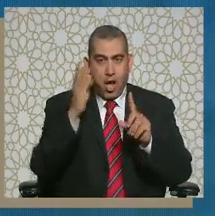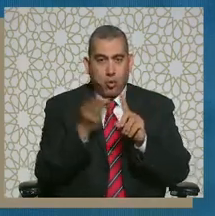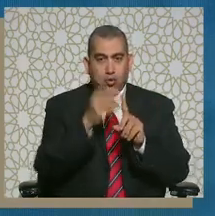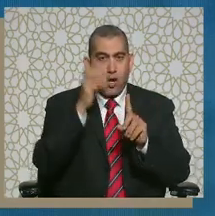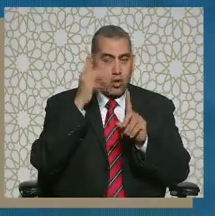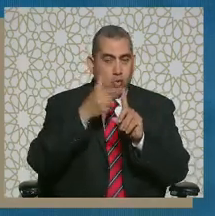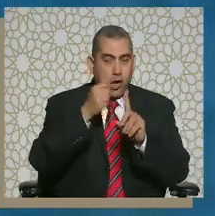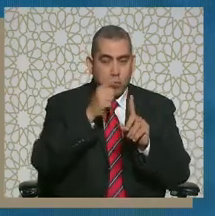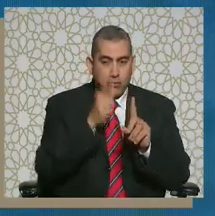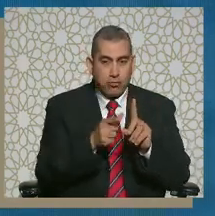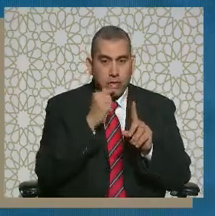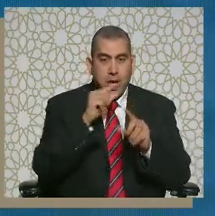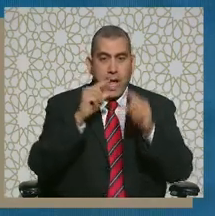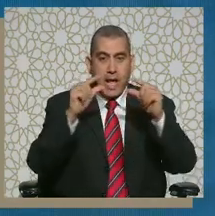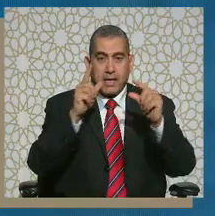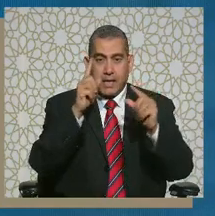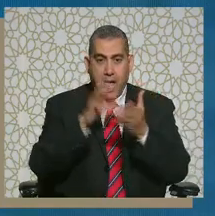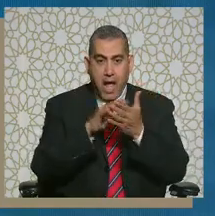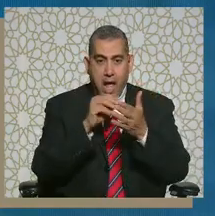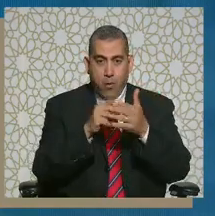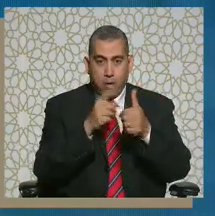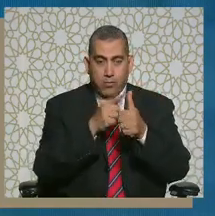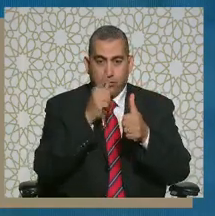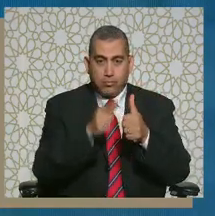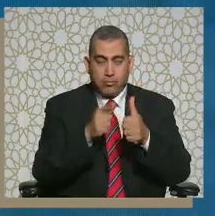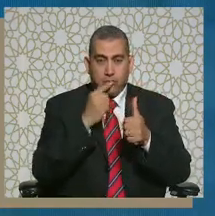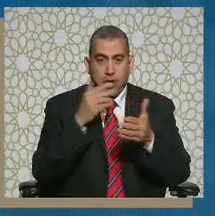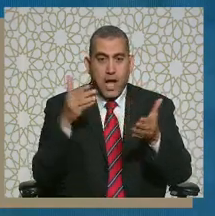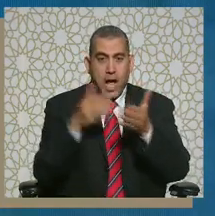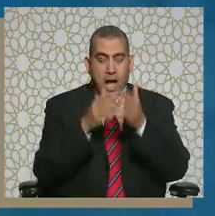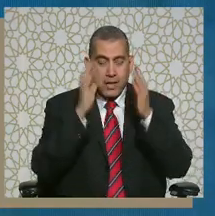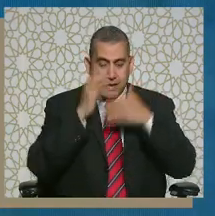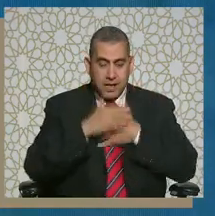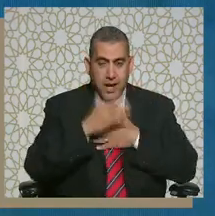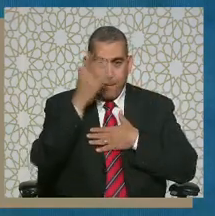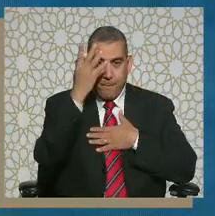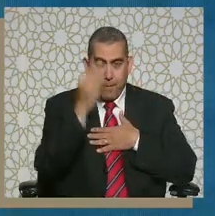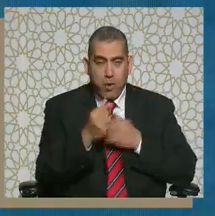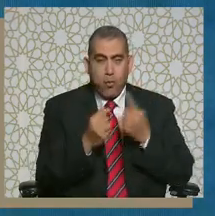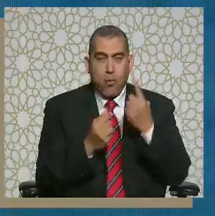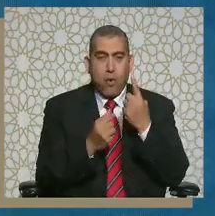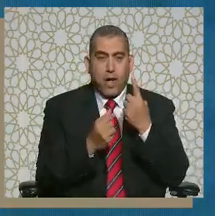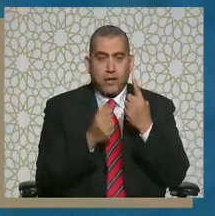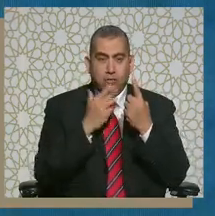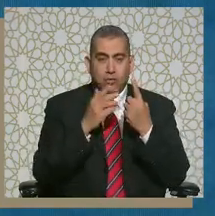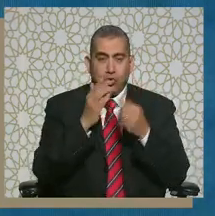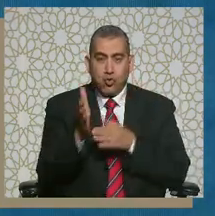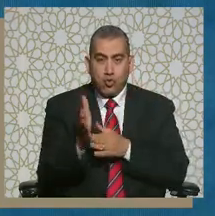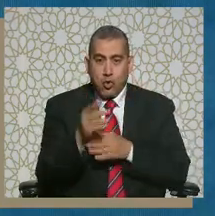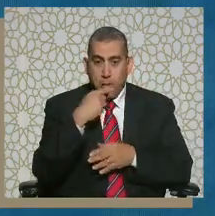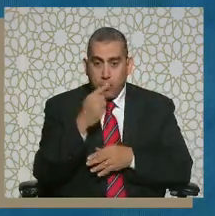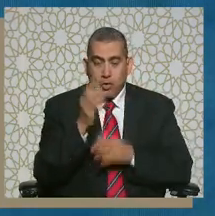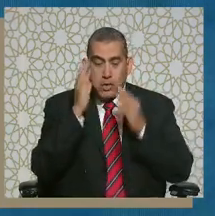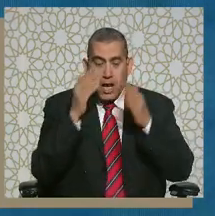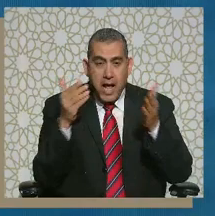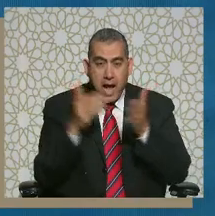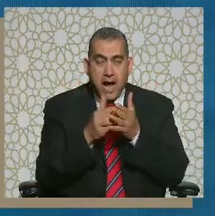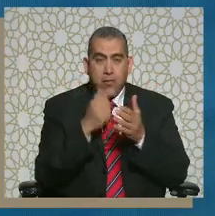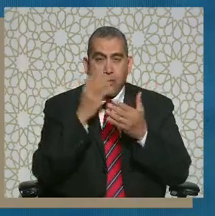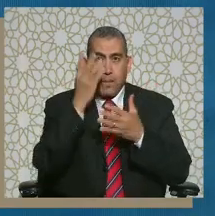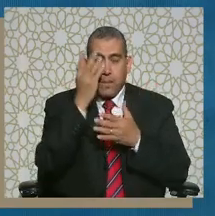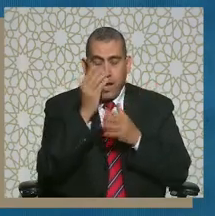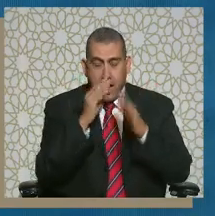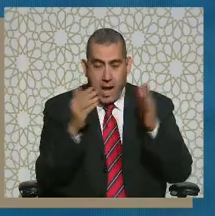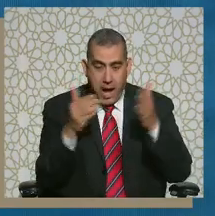وسلم الحديث الاول لتكن اخر صلاتك من الليل وترا يعني السنه بتقول ان اخر صلاتك من